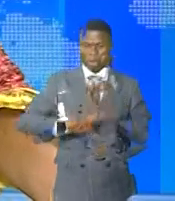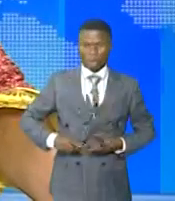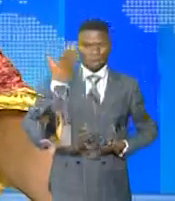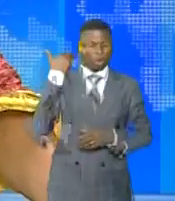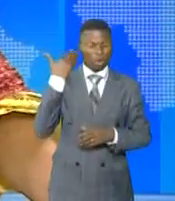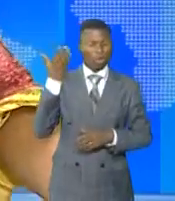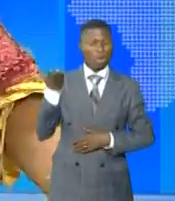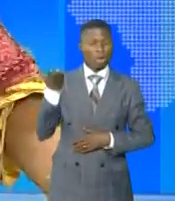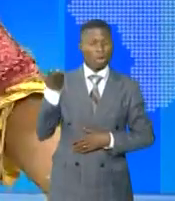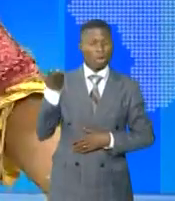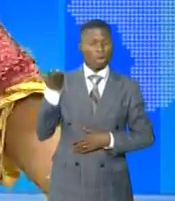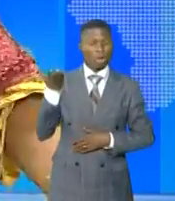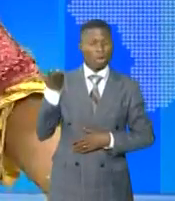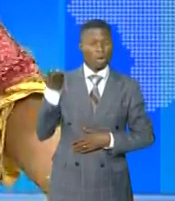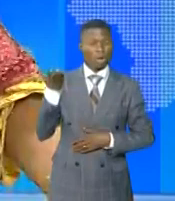est